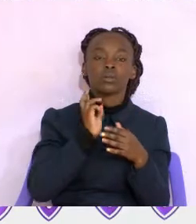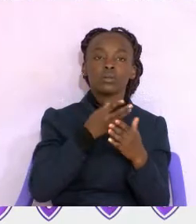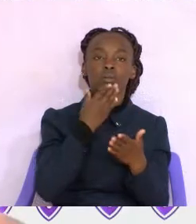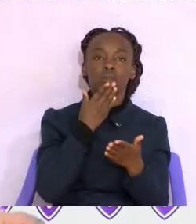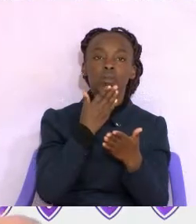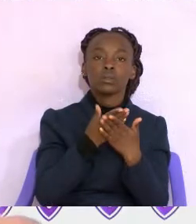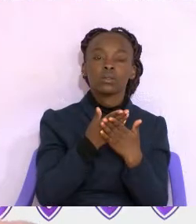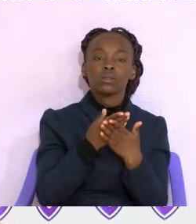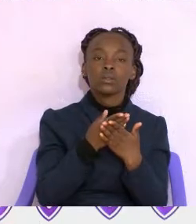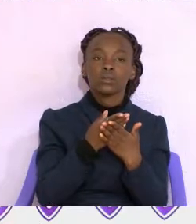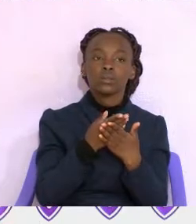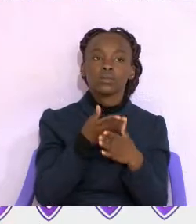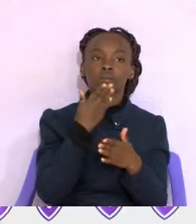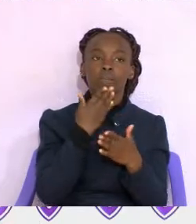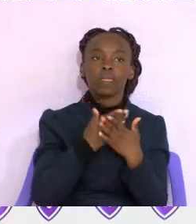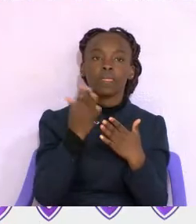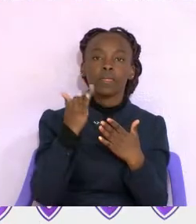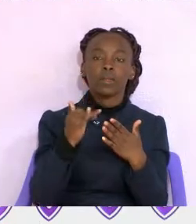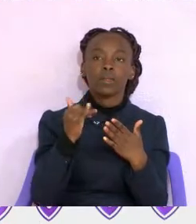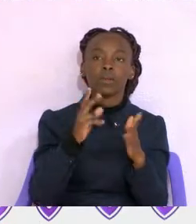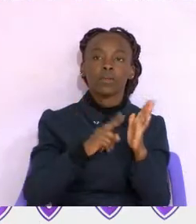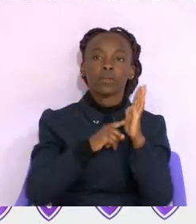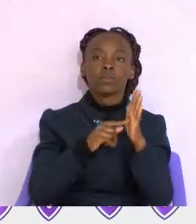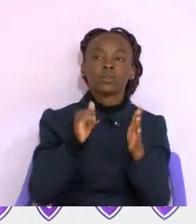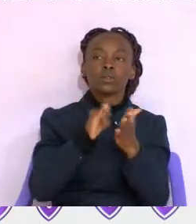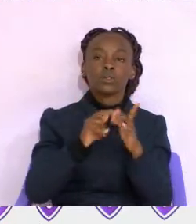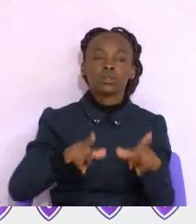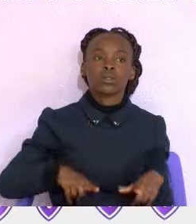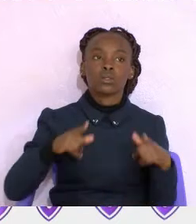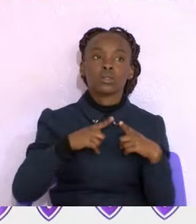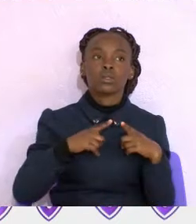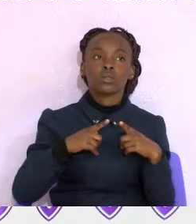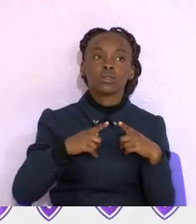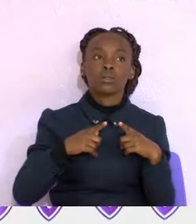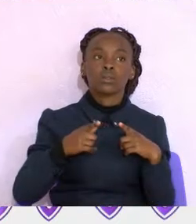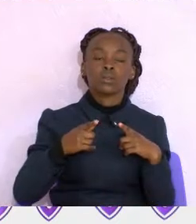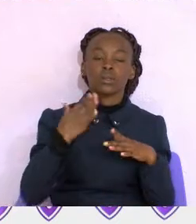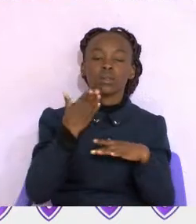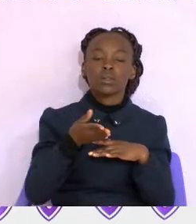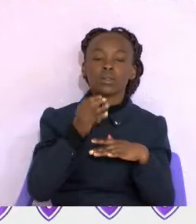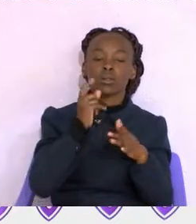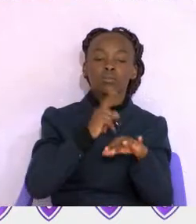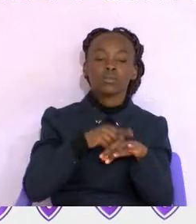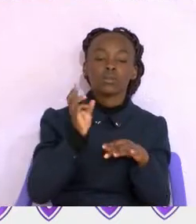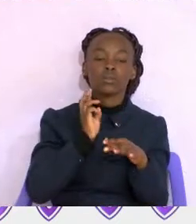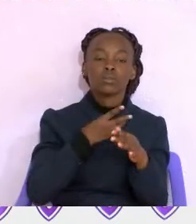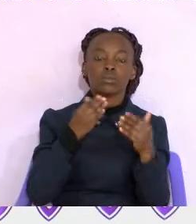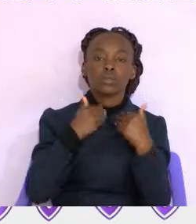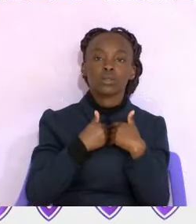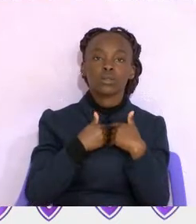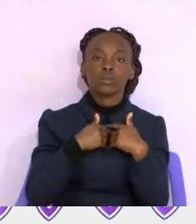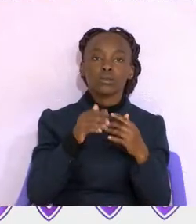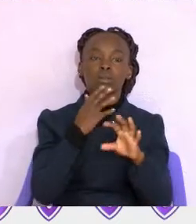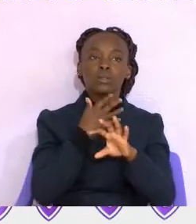tunakushukuru Bwana. Asante Baba ni kwa maana umetuonyesha maisha ni panda shuka. Na Bwana kuna majira tunapitia hali